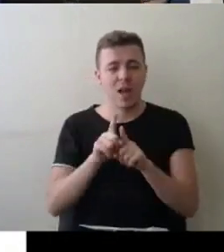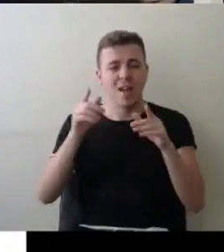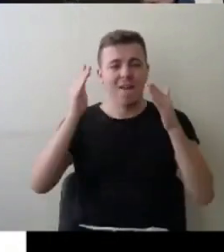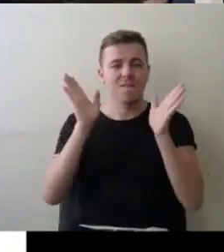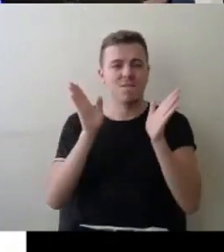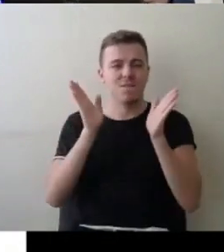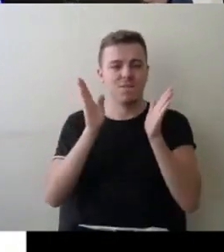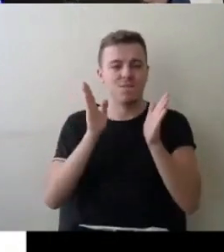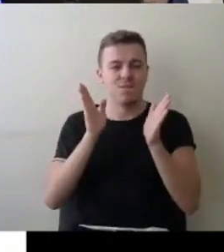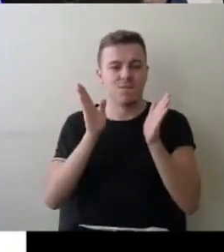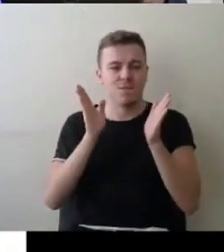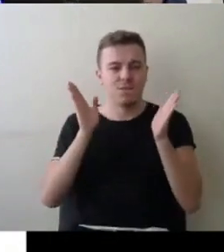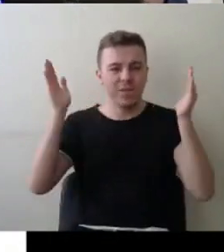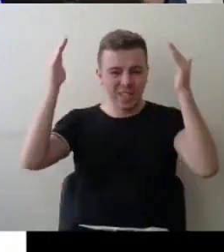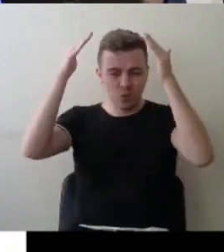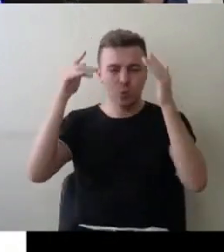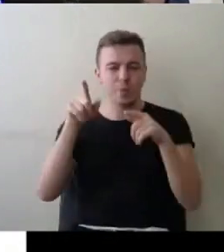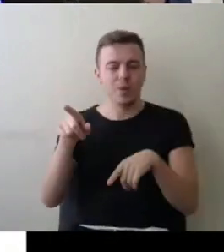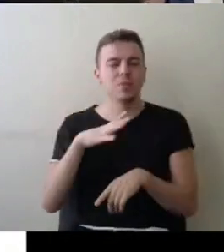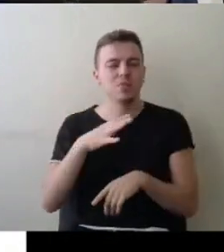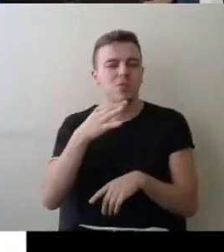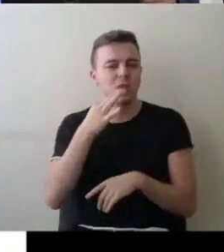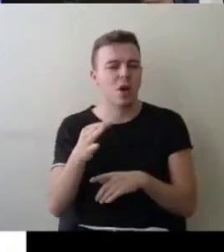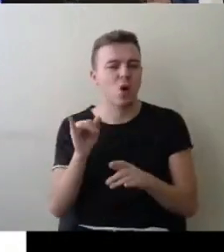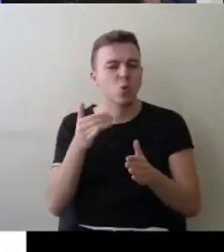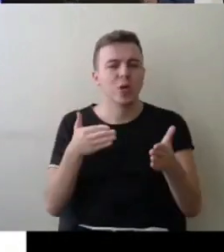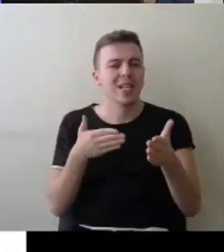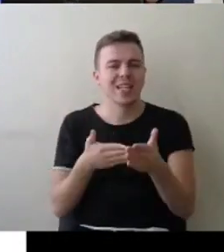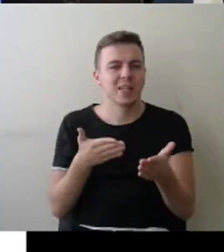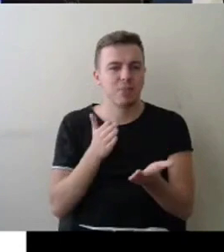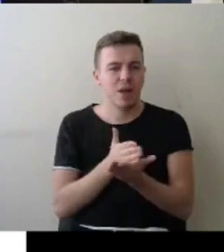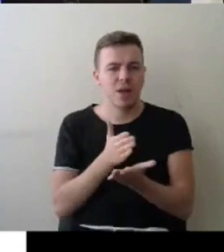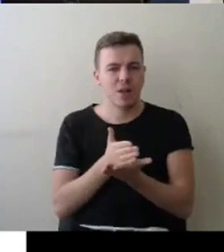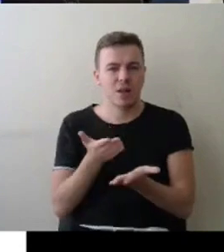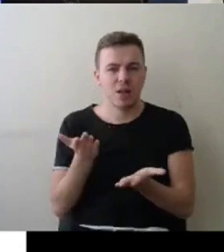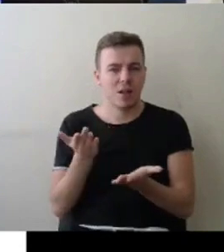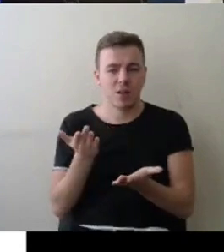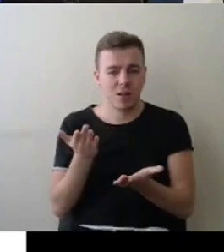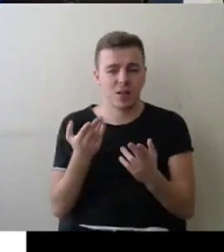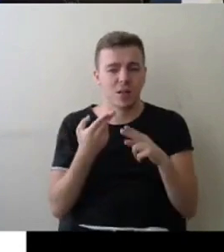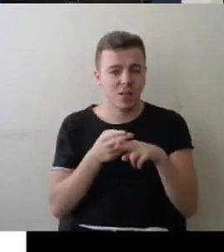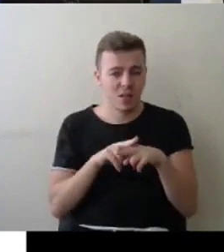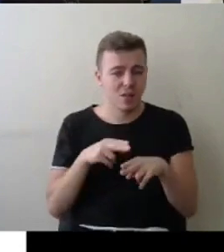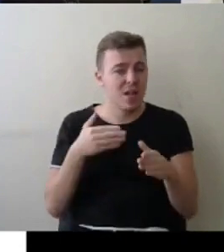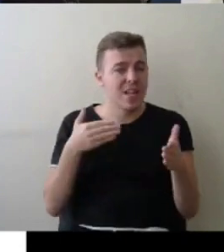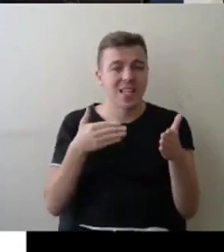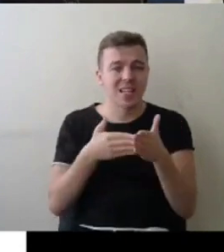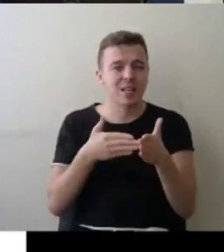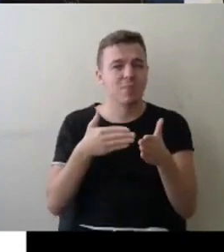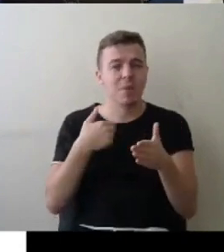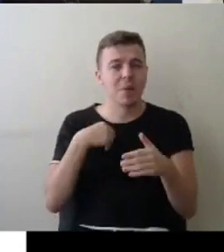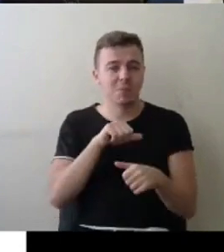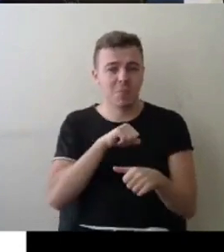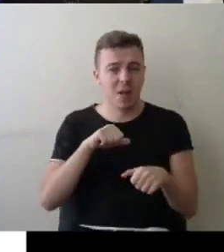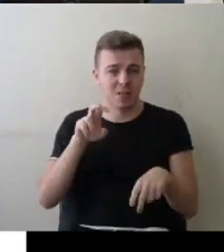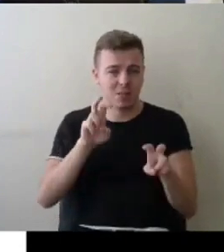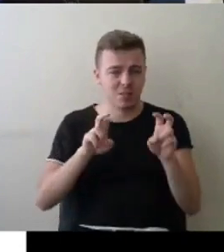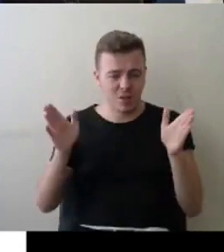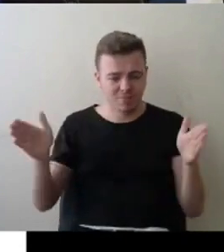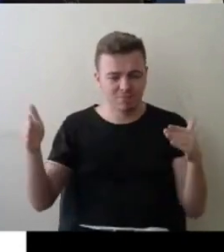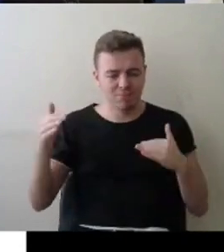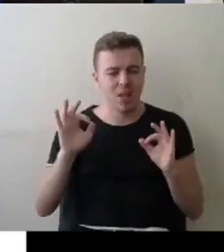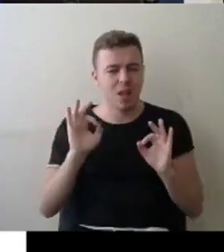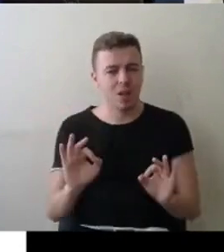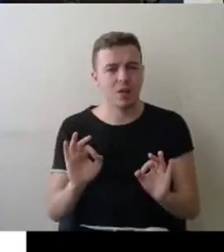kalbėjo apie tai, sako, kur tos ribos yra, iki kur mes ribas mes nusistatom, mes turim rasti balansą. Mes sugebėjom